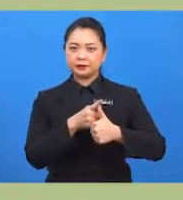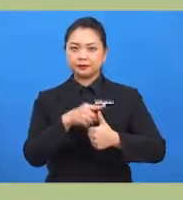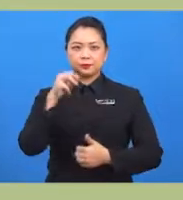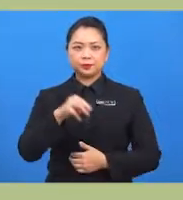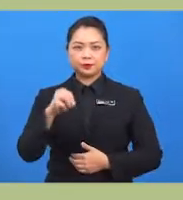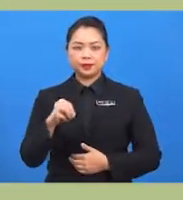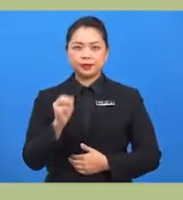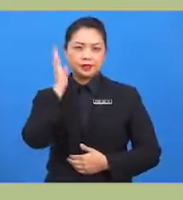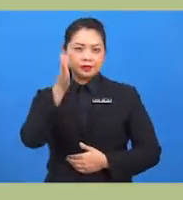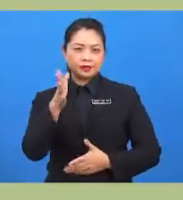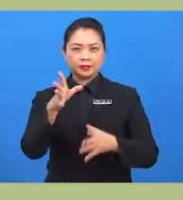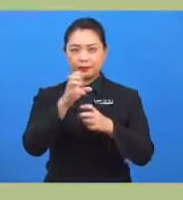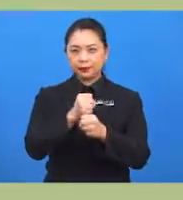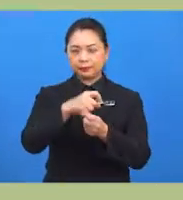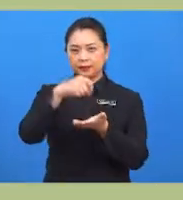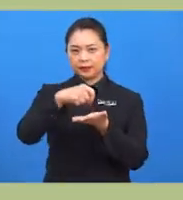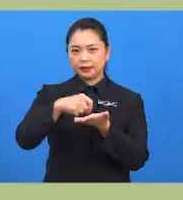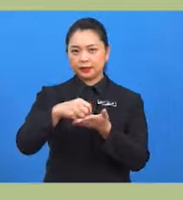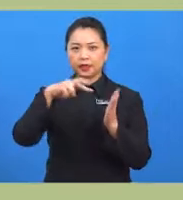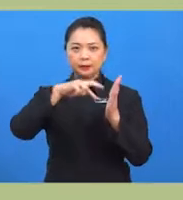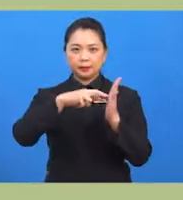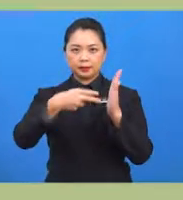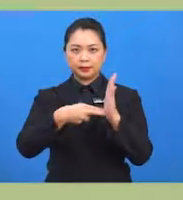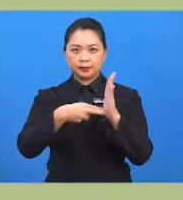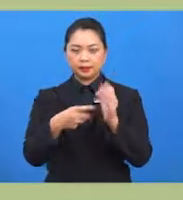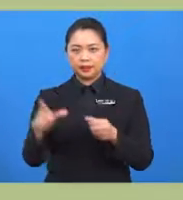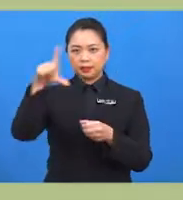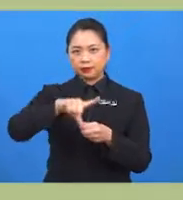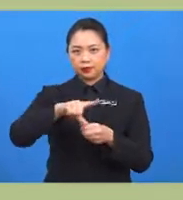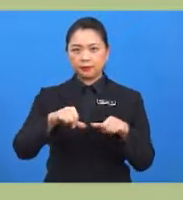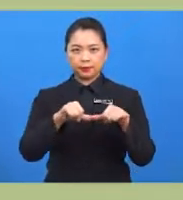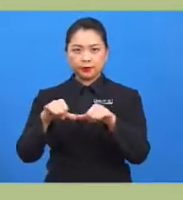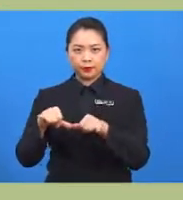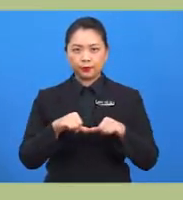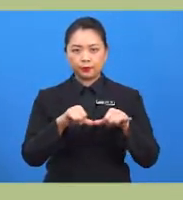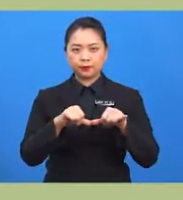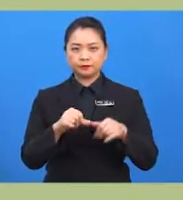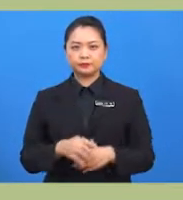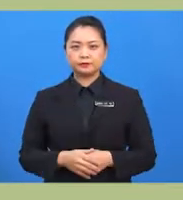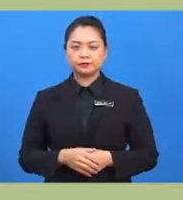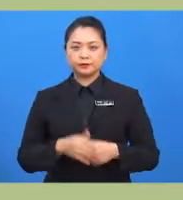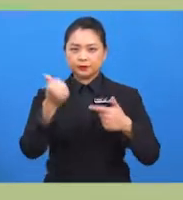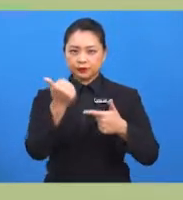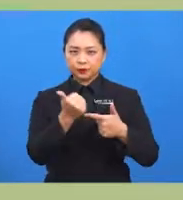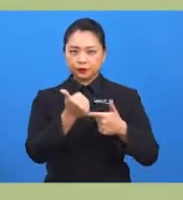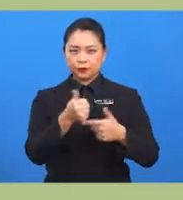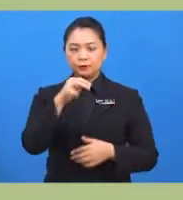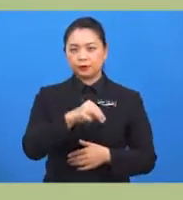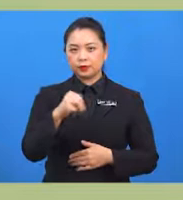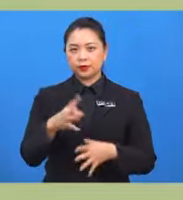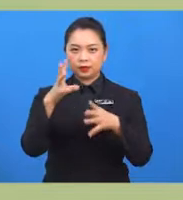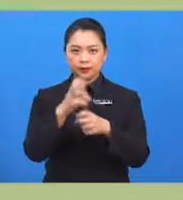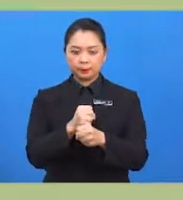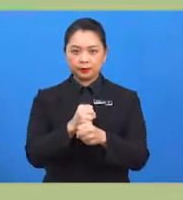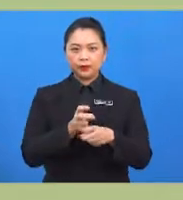murid-murid akan dapat menyatukan maksud larutan piawai kedua murid-murid dapat